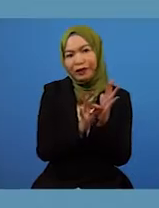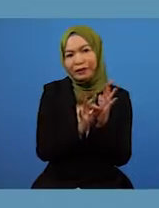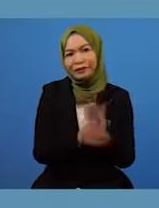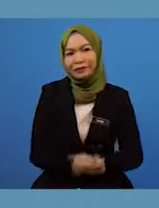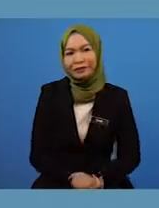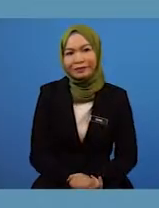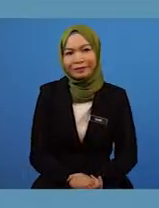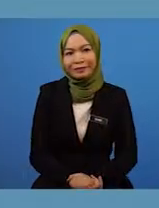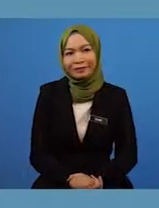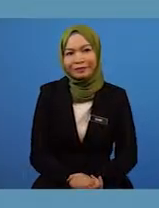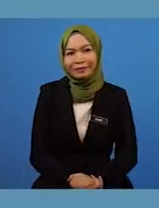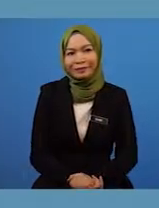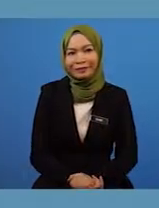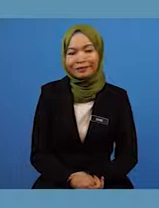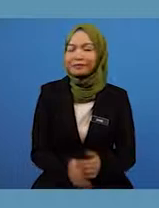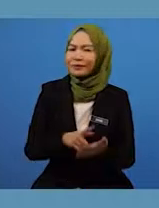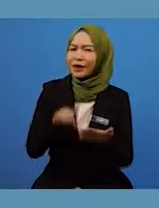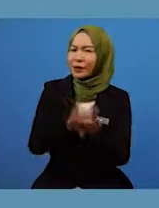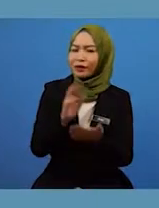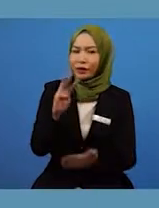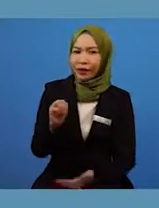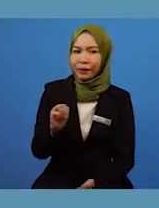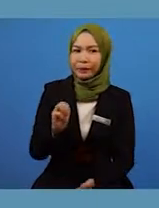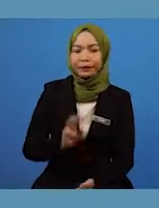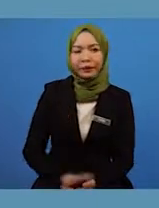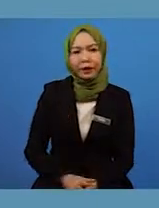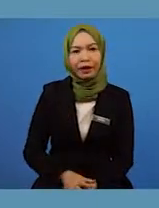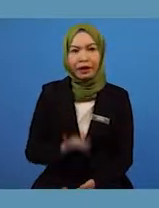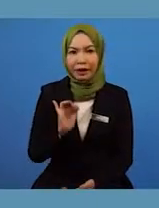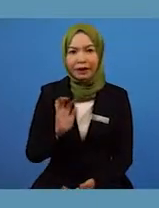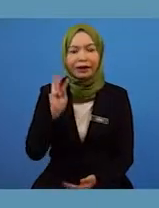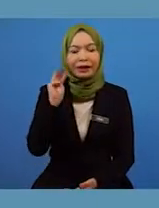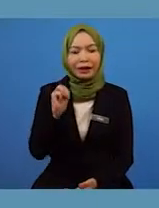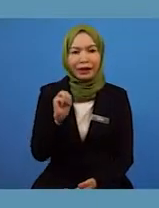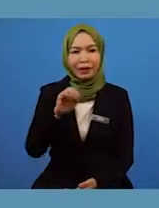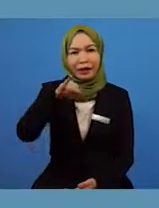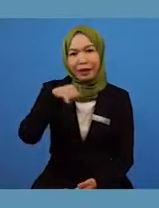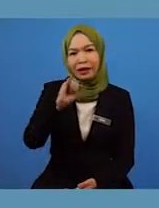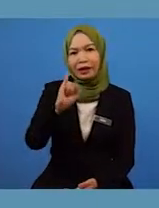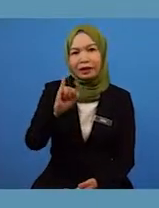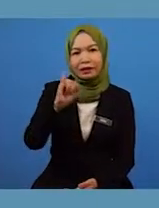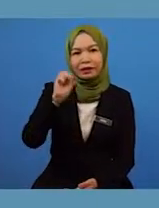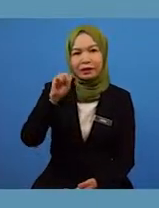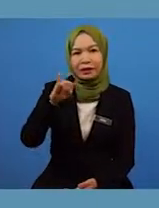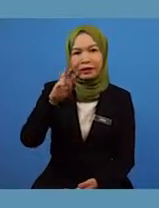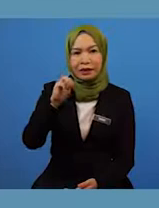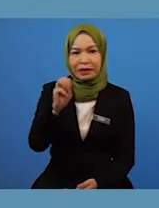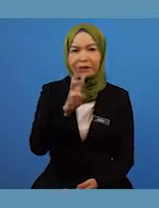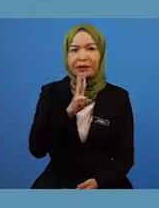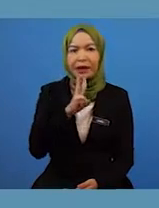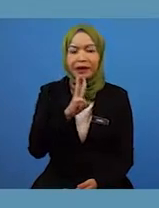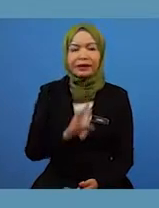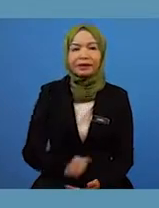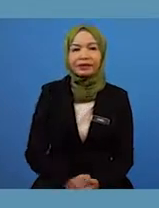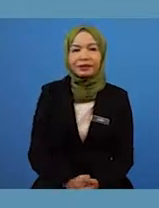M adalah jisim air. Sebanyak 500 cm padu digunakan dalam eksperimen